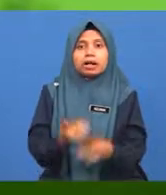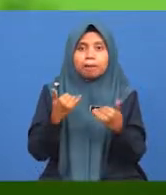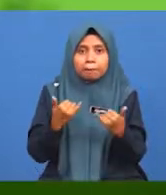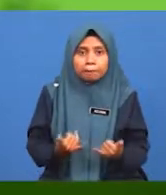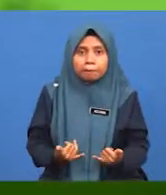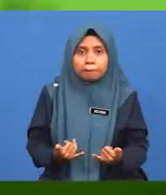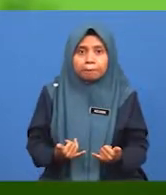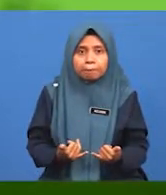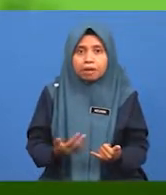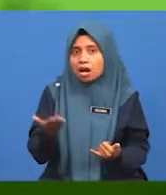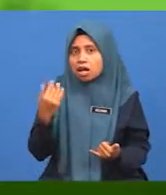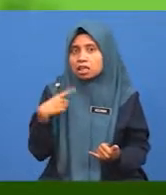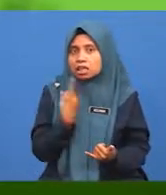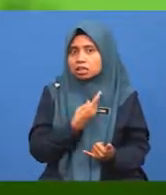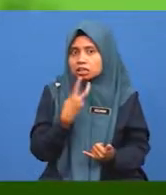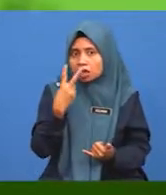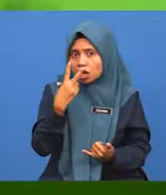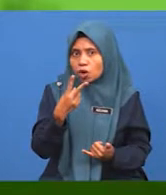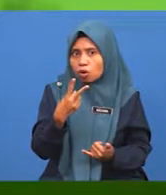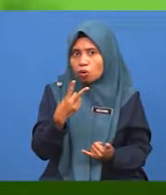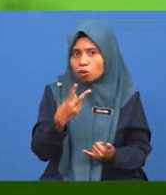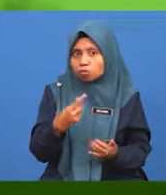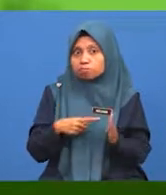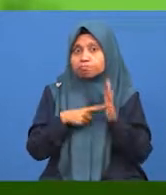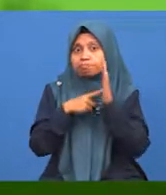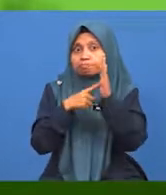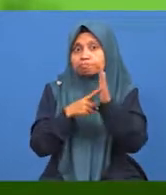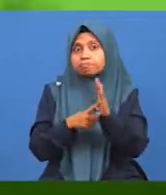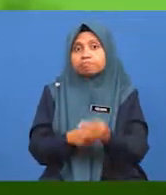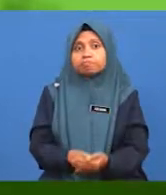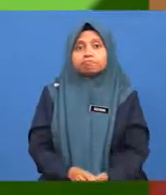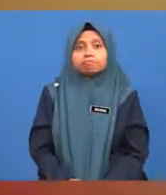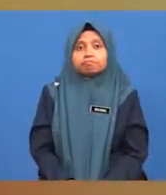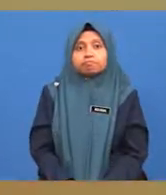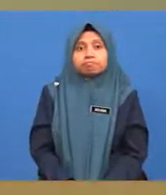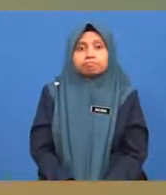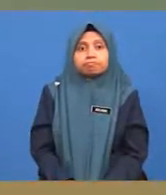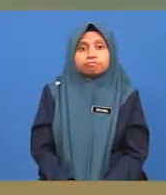Sekarang, mari kita lihat paparan ini pula.